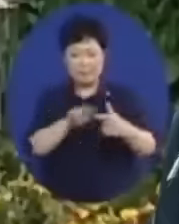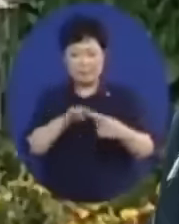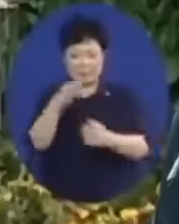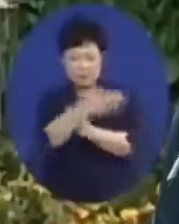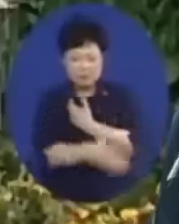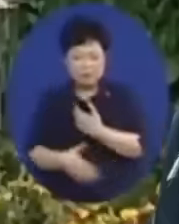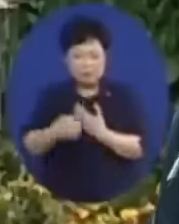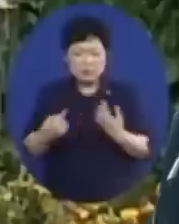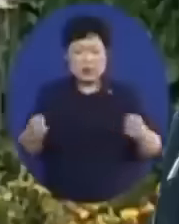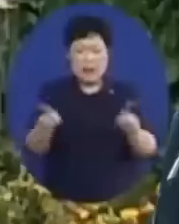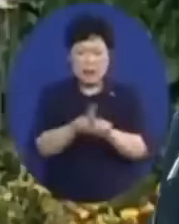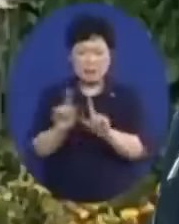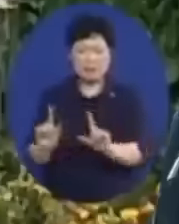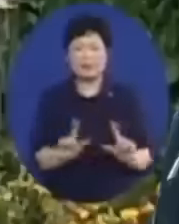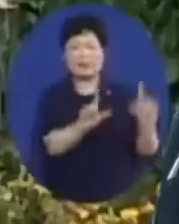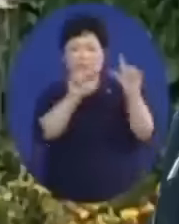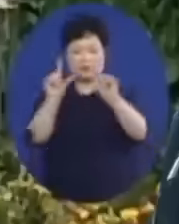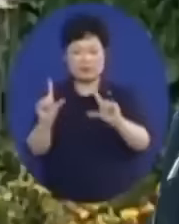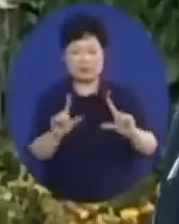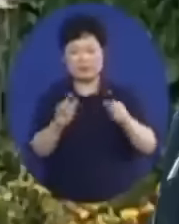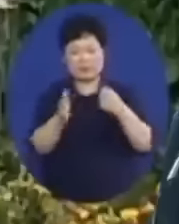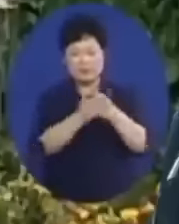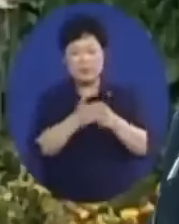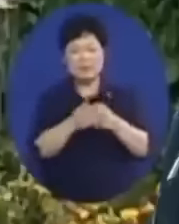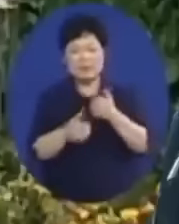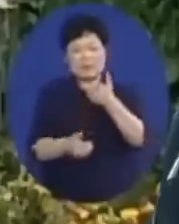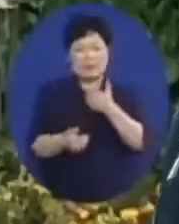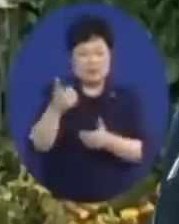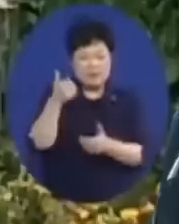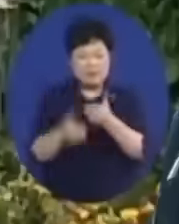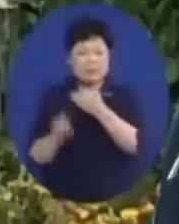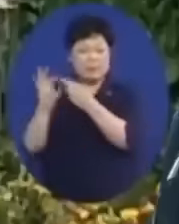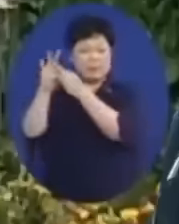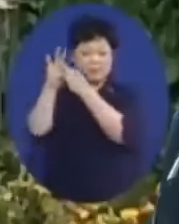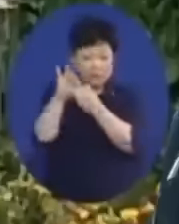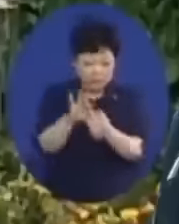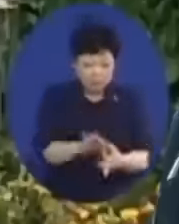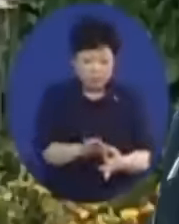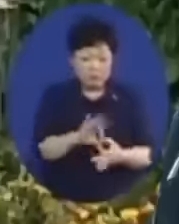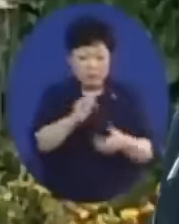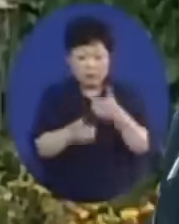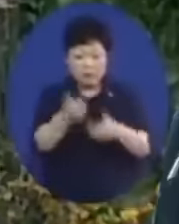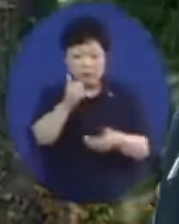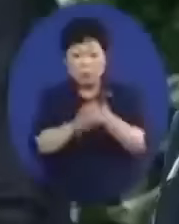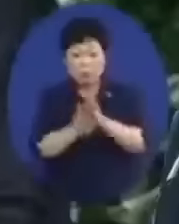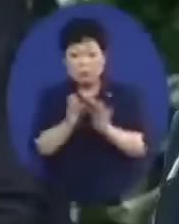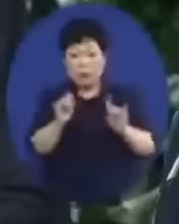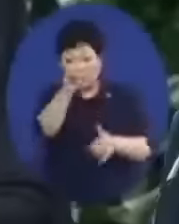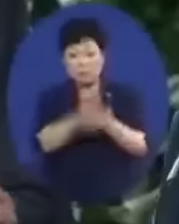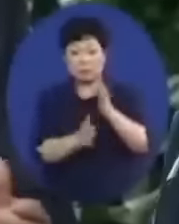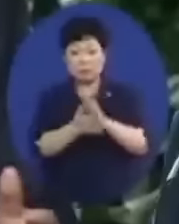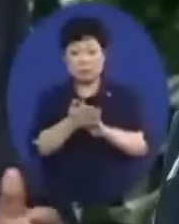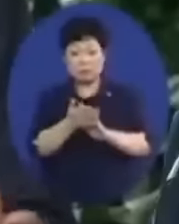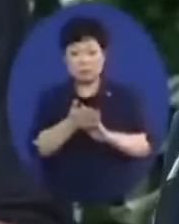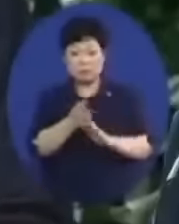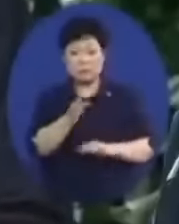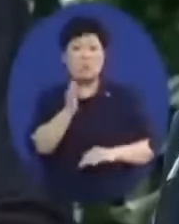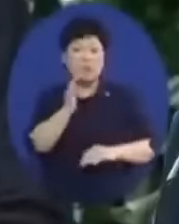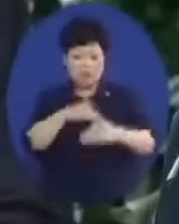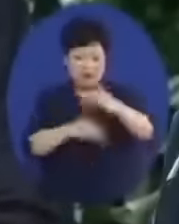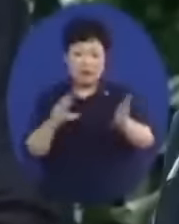육신이 함께 사는 삶으로 갈등은 계속합니다. 갈등 없는 사람이 없어요. 저 강단에 있는